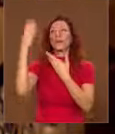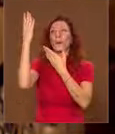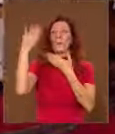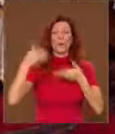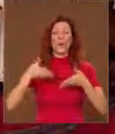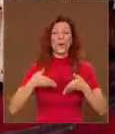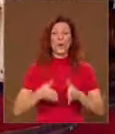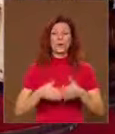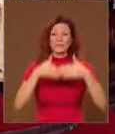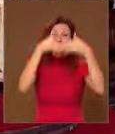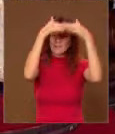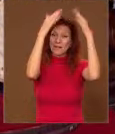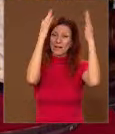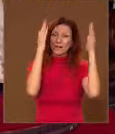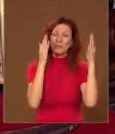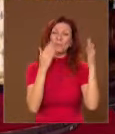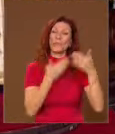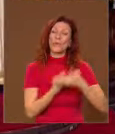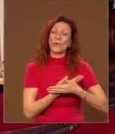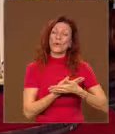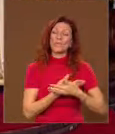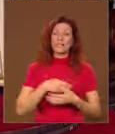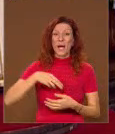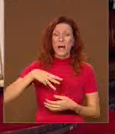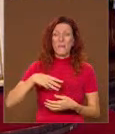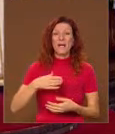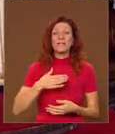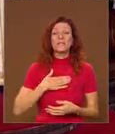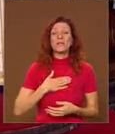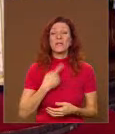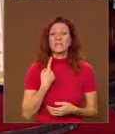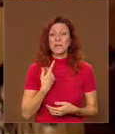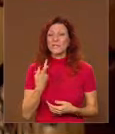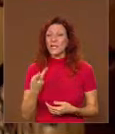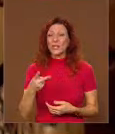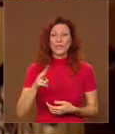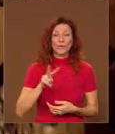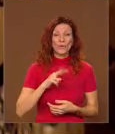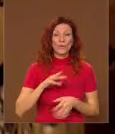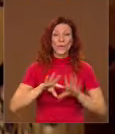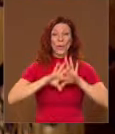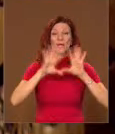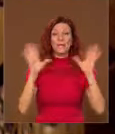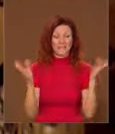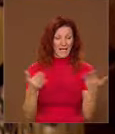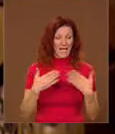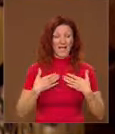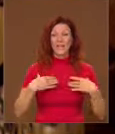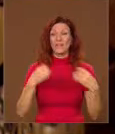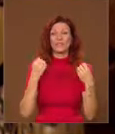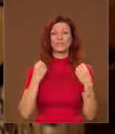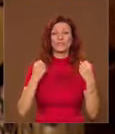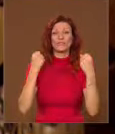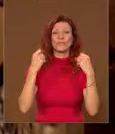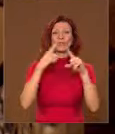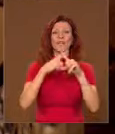наша Богородица и винаги Дева Мария, нека са ни себе си един други го и целият наш живот на Христа